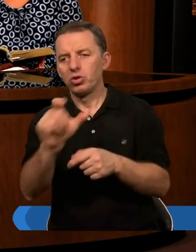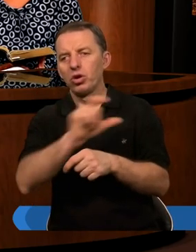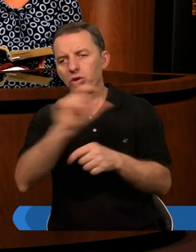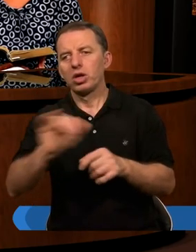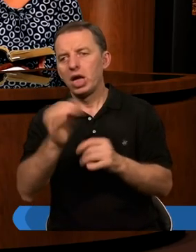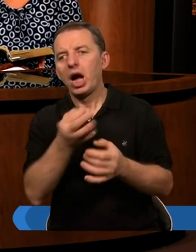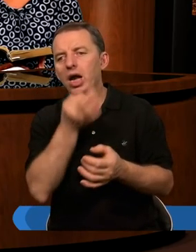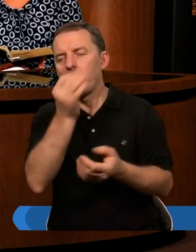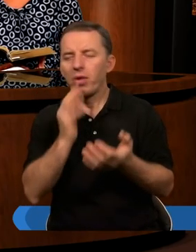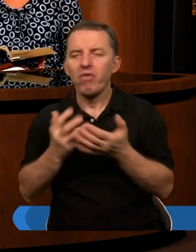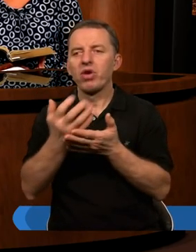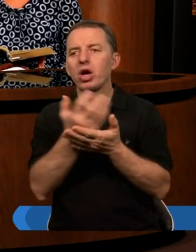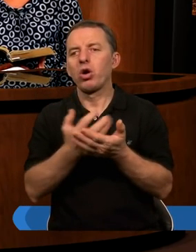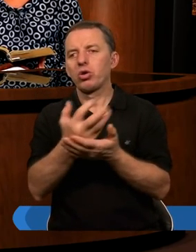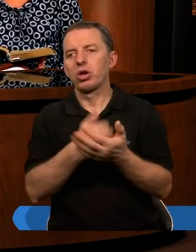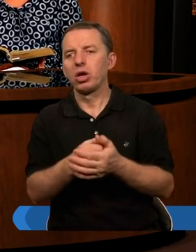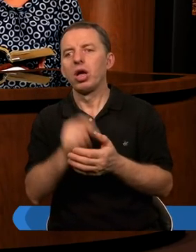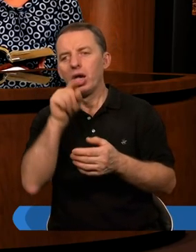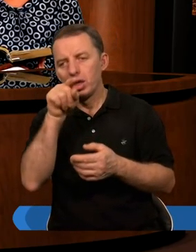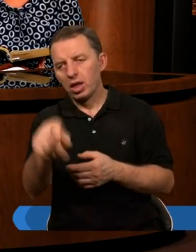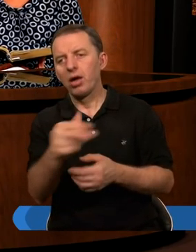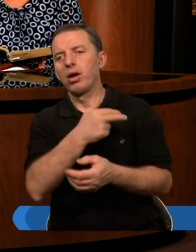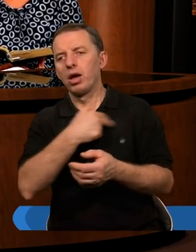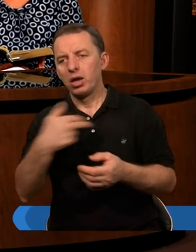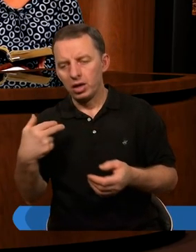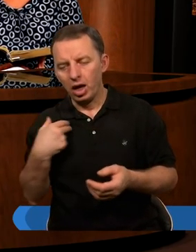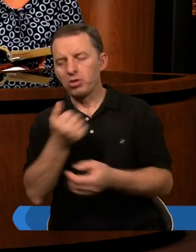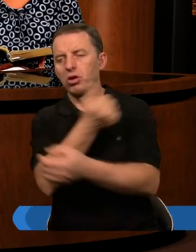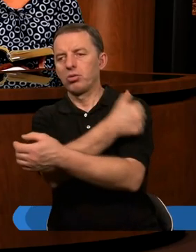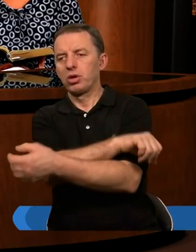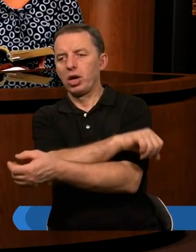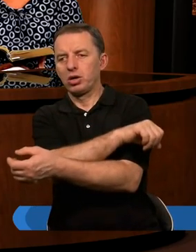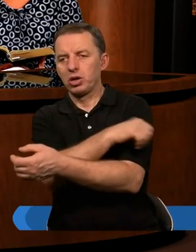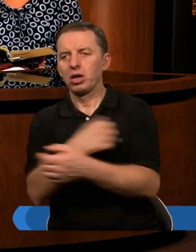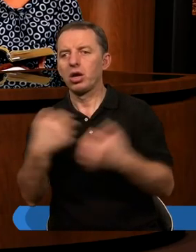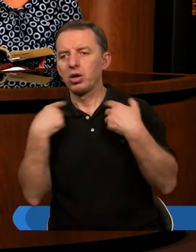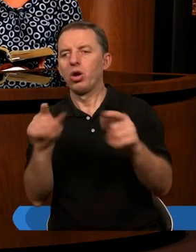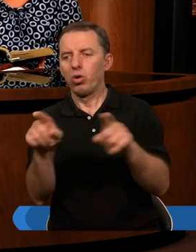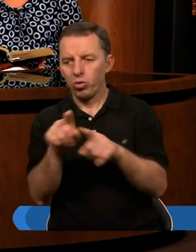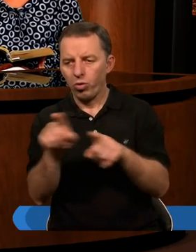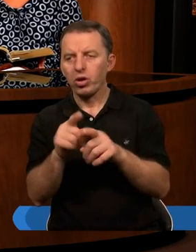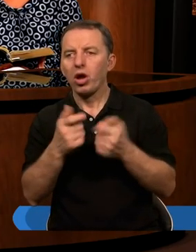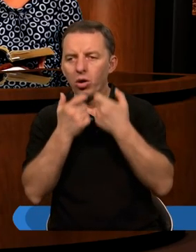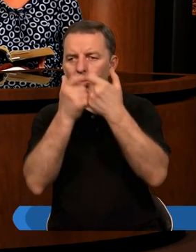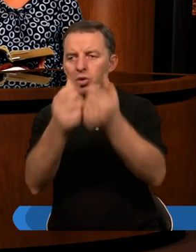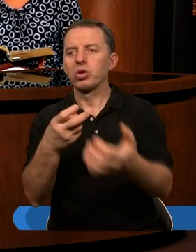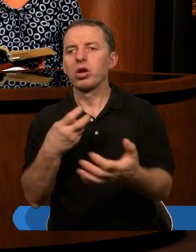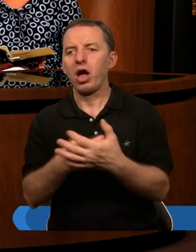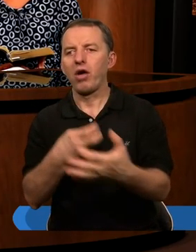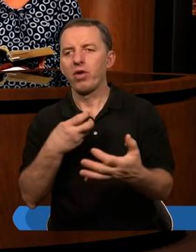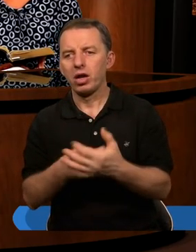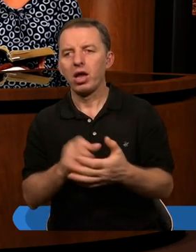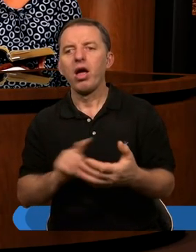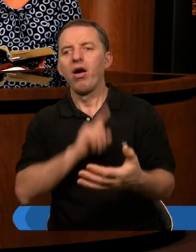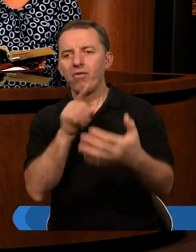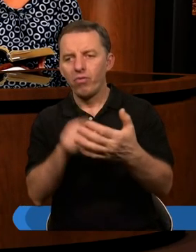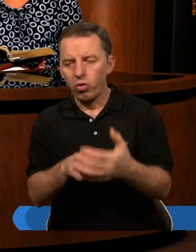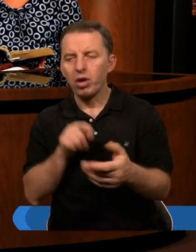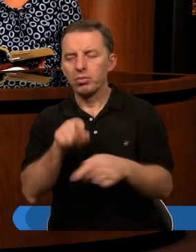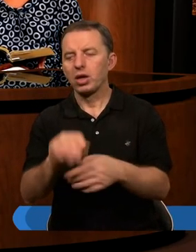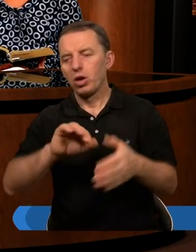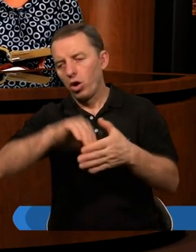ten czas jak najlepiej wykorzystywać. I żeby tym naszym chrześcijańskim życiem również głosić Ewangelię. Bo właśnie